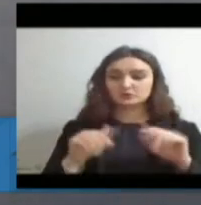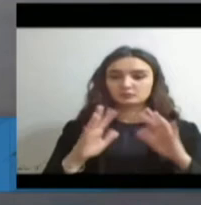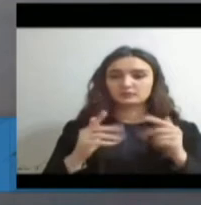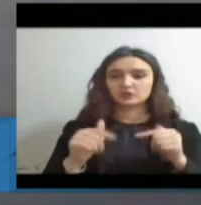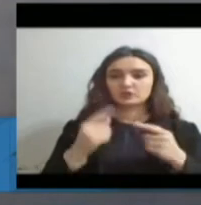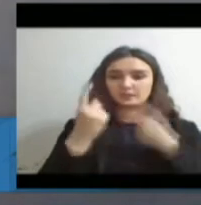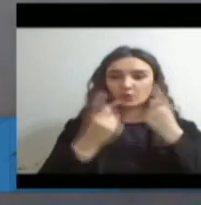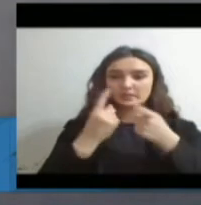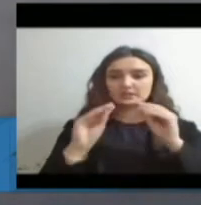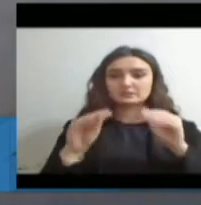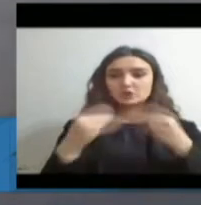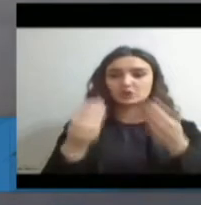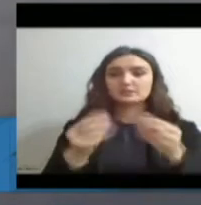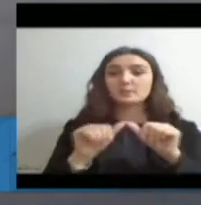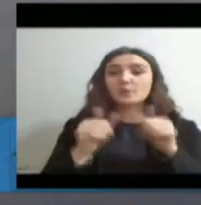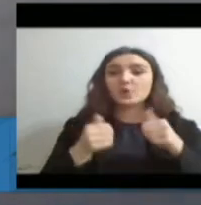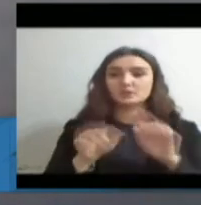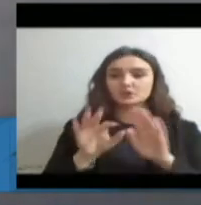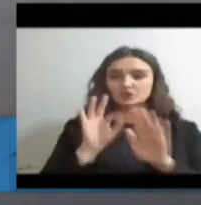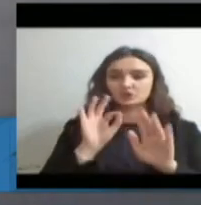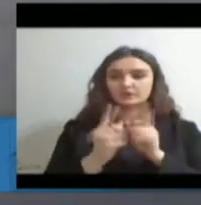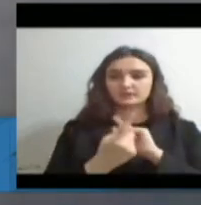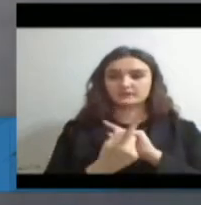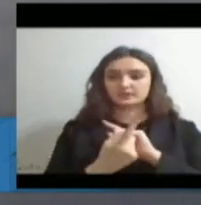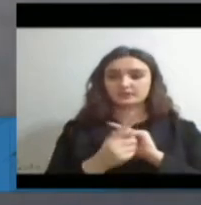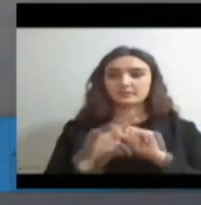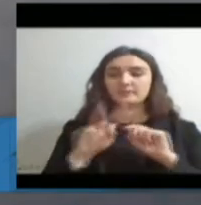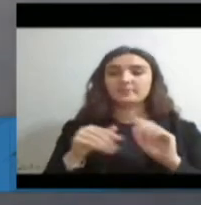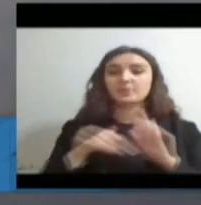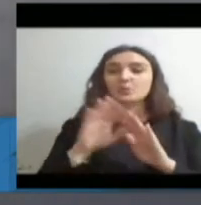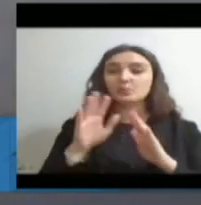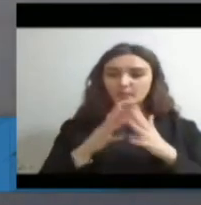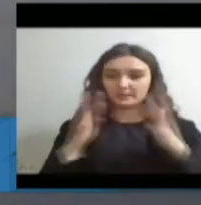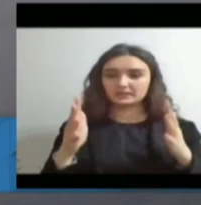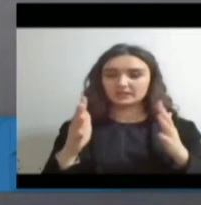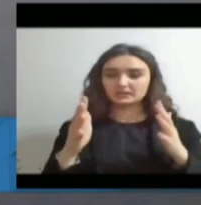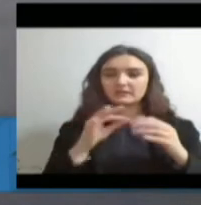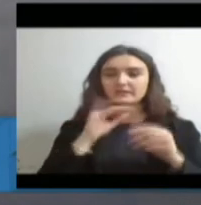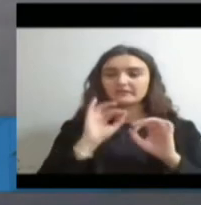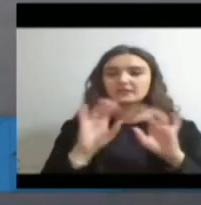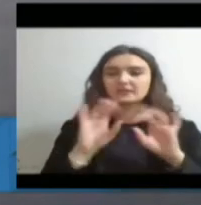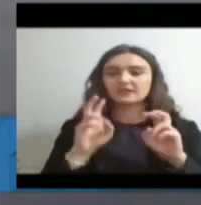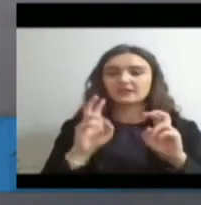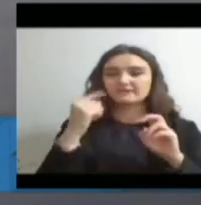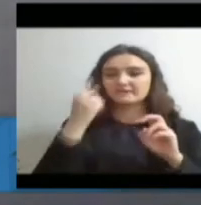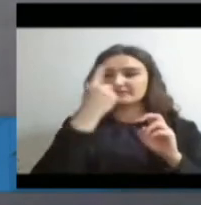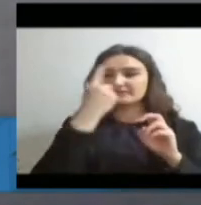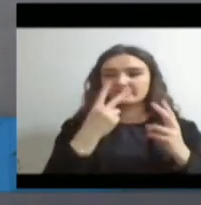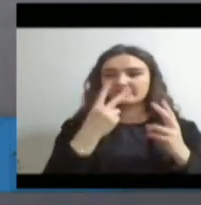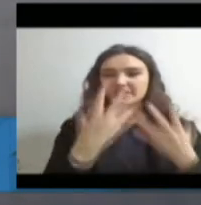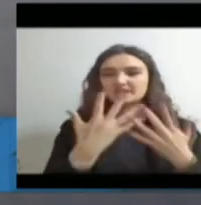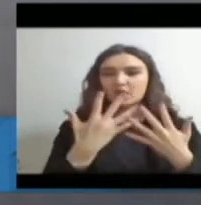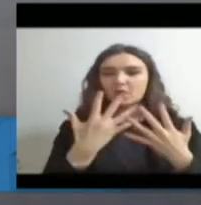ინფორმაციის მიწოდების ფორმას შევცვლით და უფრო მეტ აქცენტს გავაკეთებთ ვიზუალური